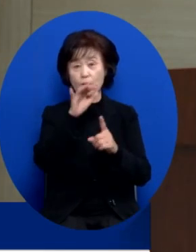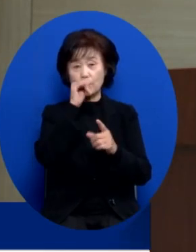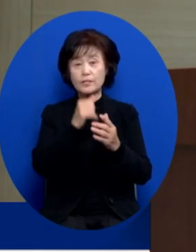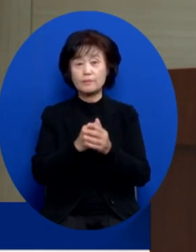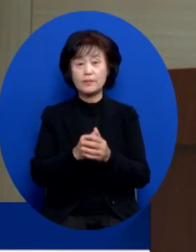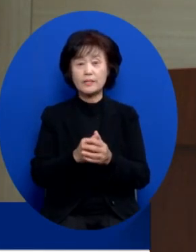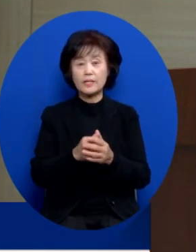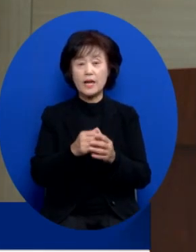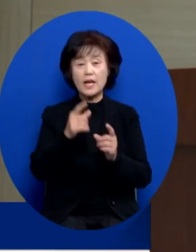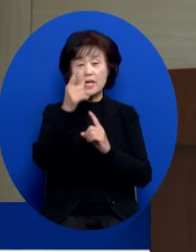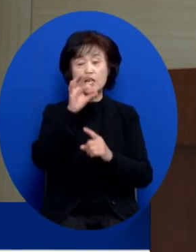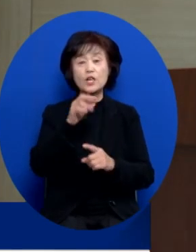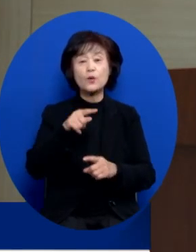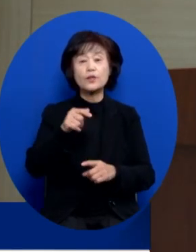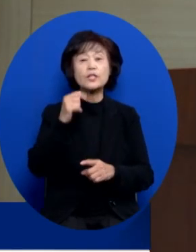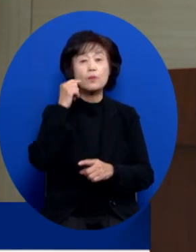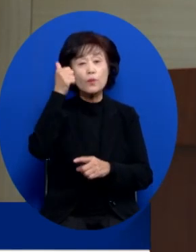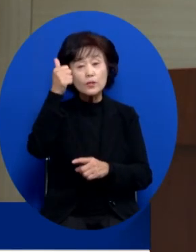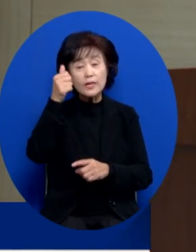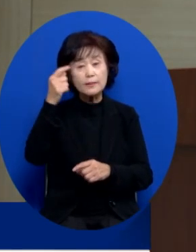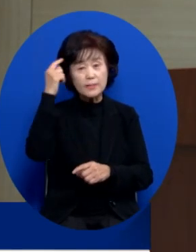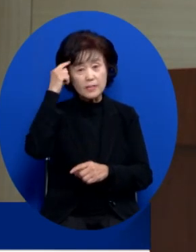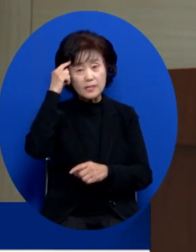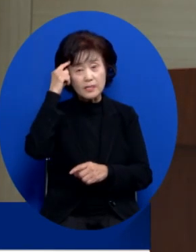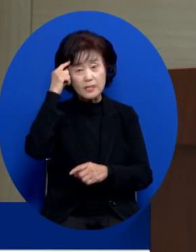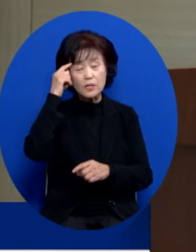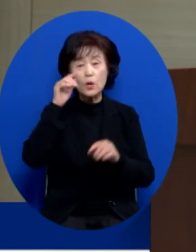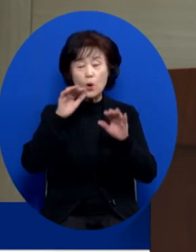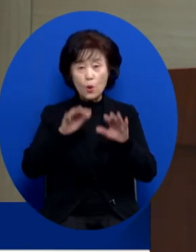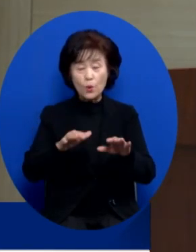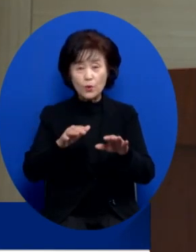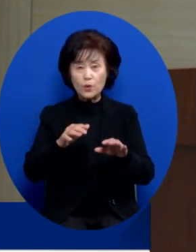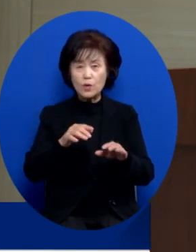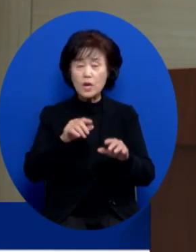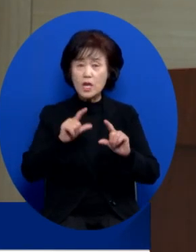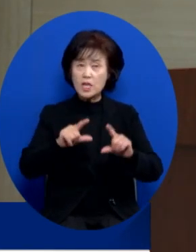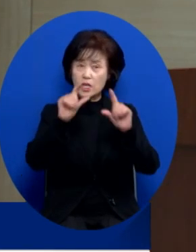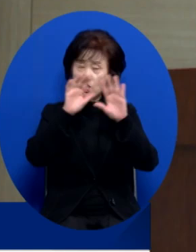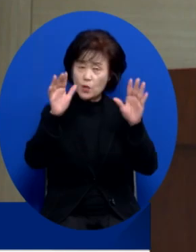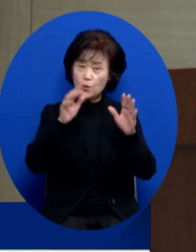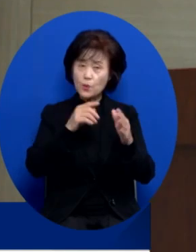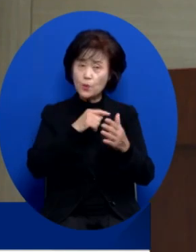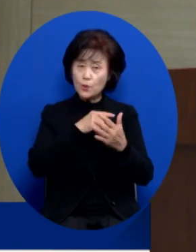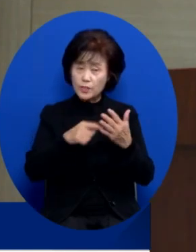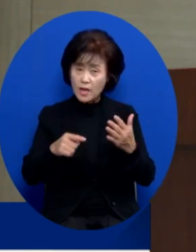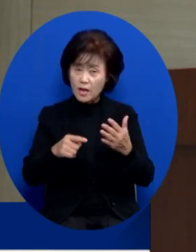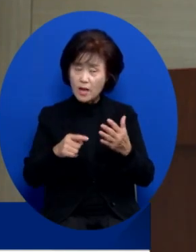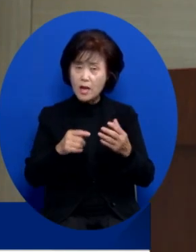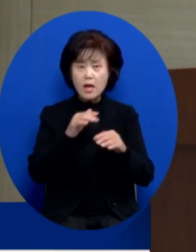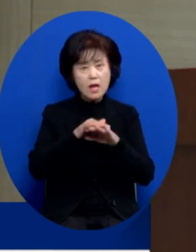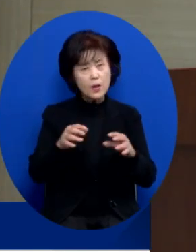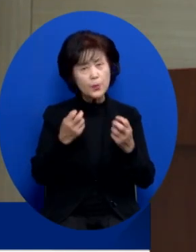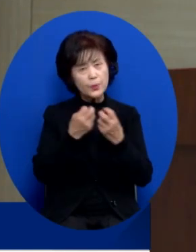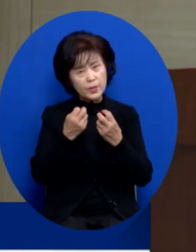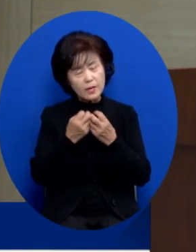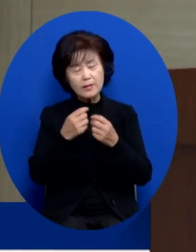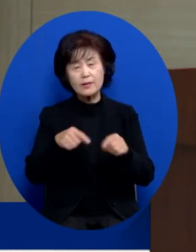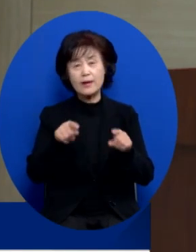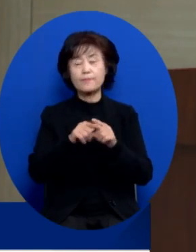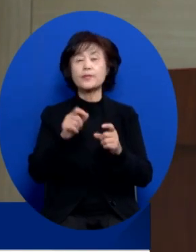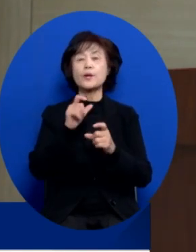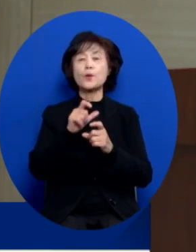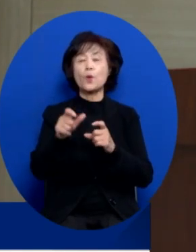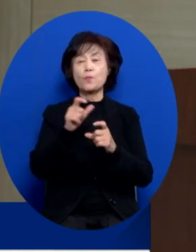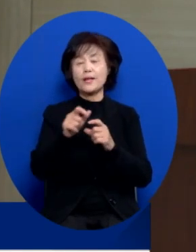목사님의 정신을 오늘 이 시대에 기후재해를 어떻게 해결해 나갈 수 있을까 함께 고민하는